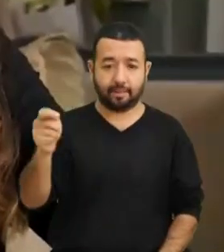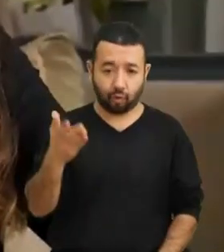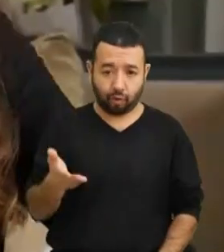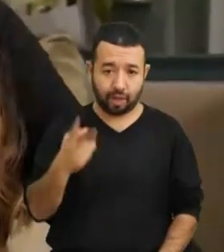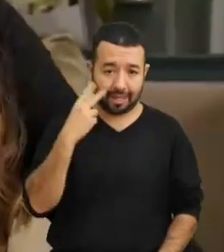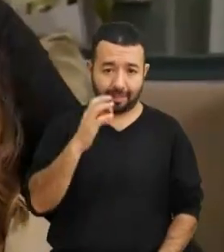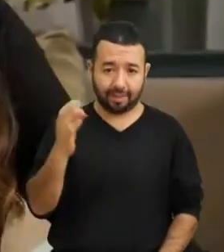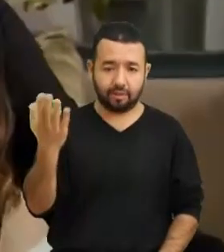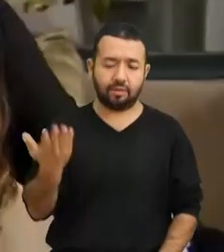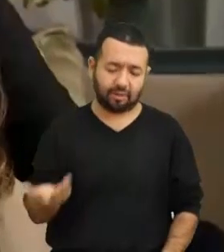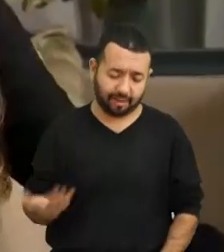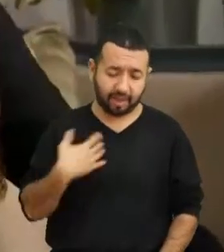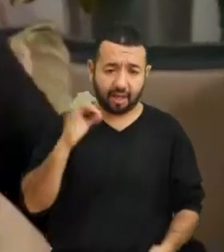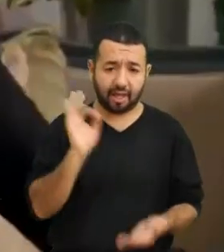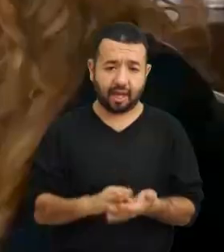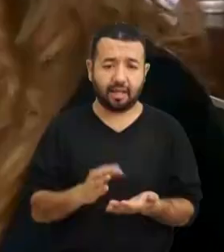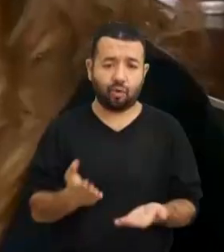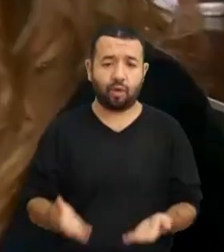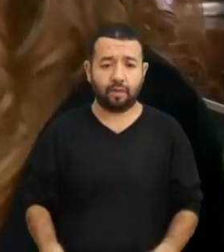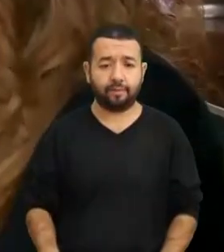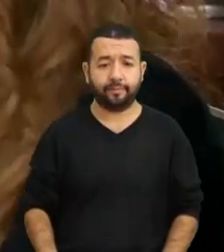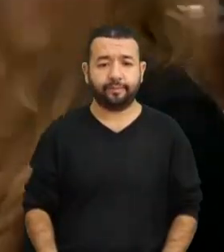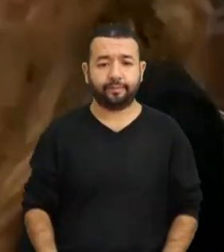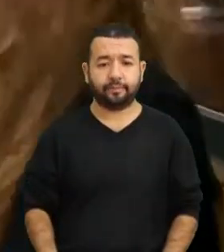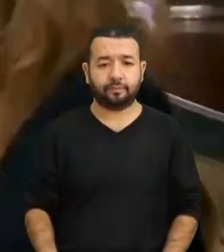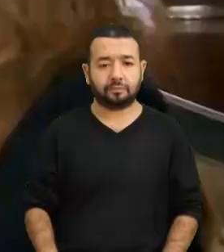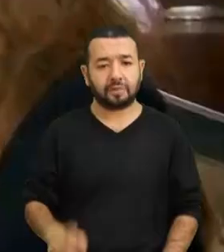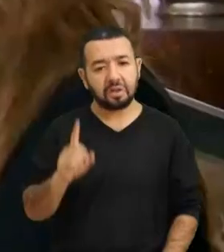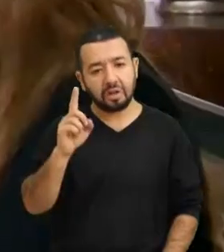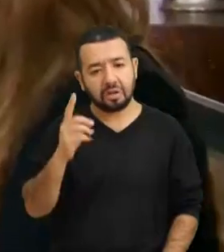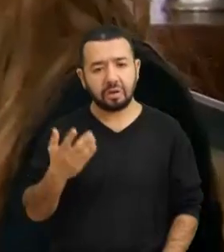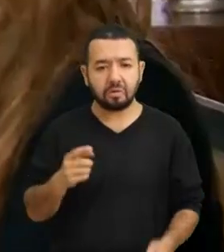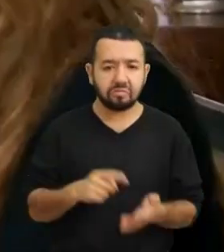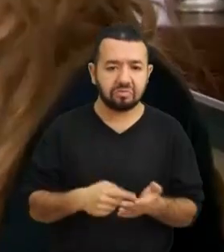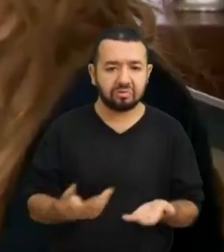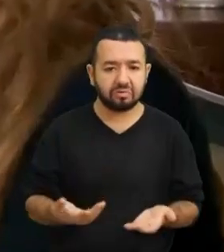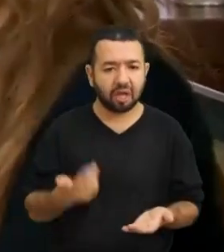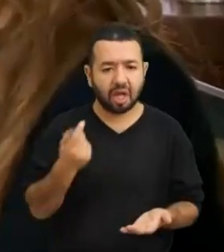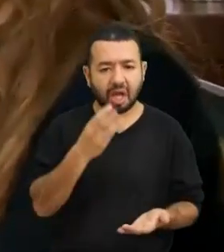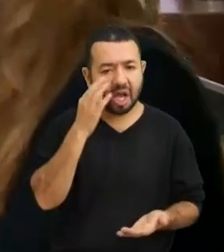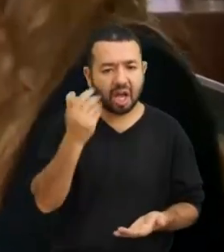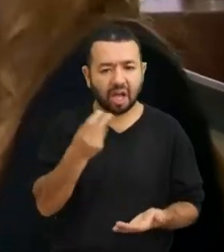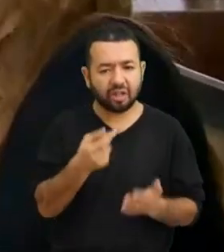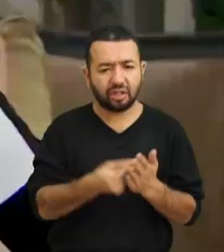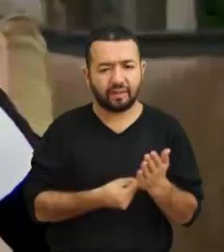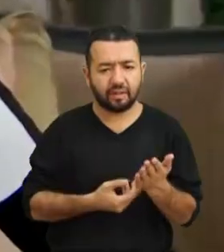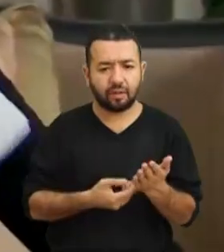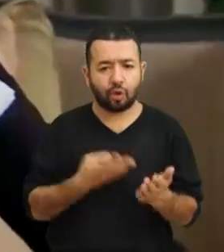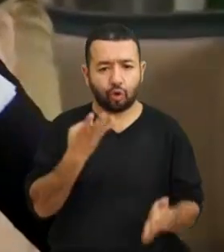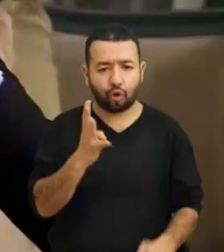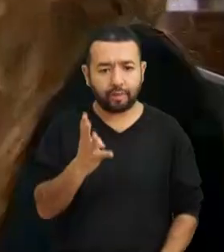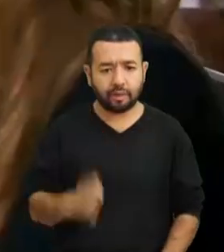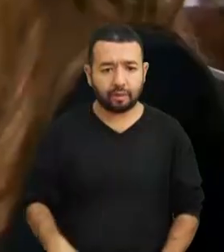şahsi terbiyesizliği. Tabii canım aynen öyle. Allah. Ya bu... Kaç kişilik bir davetiye hayatım bu?